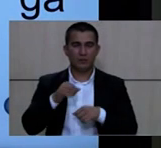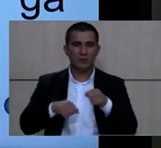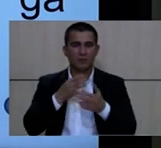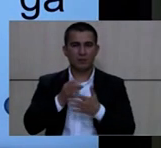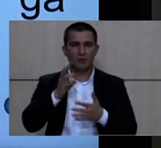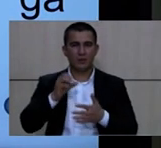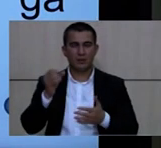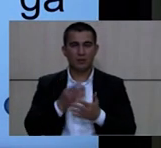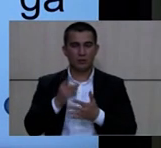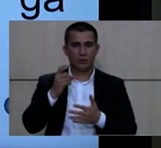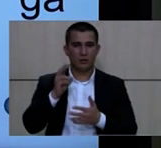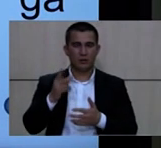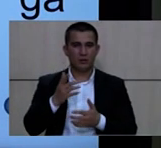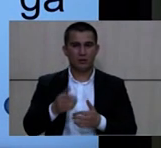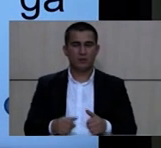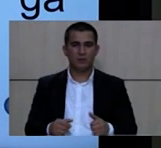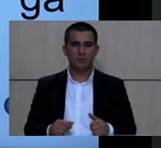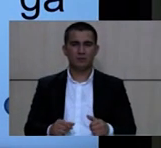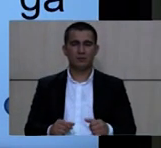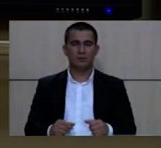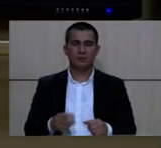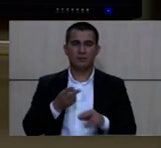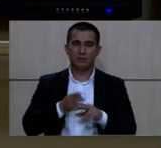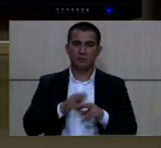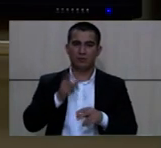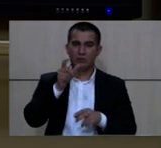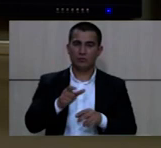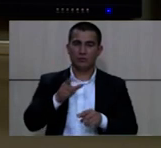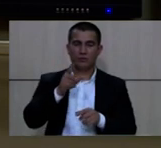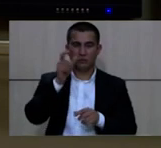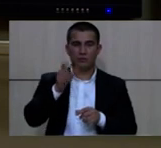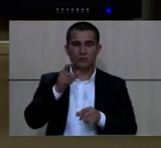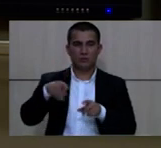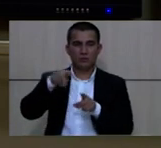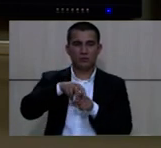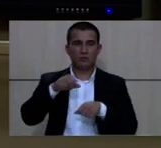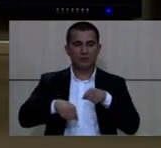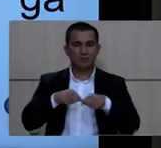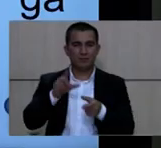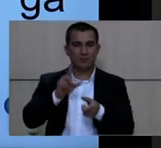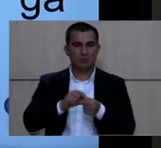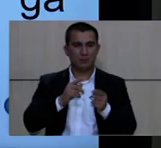massasi 100 kg. U haydovchi bilan birgalikda.